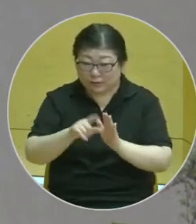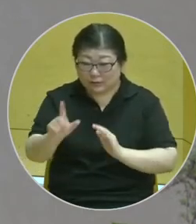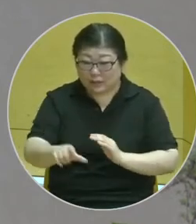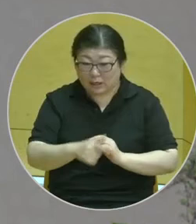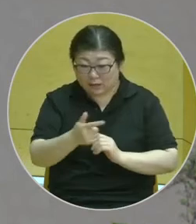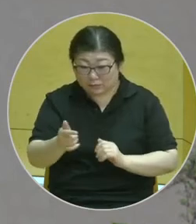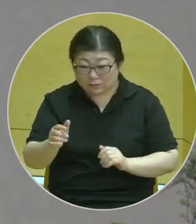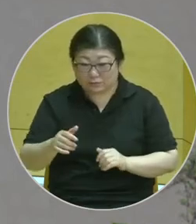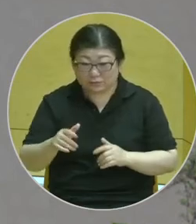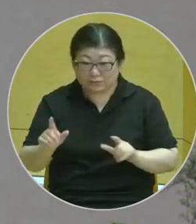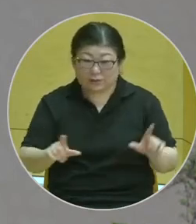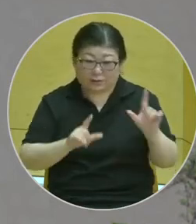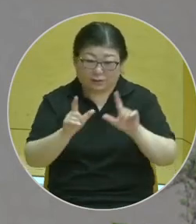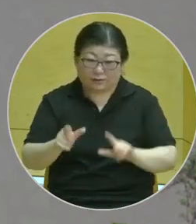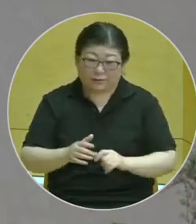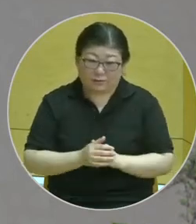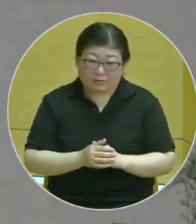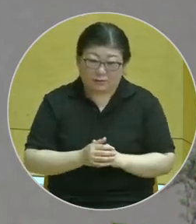있겠어요